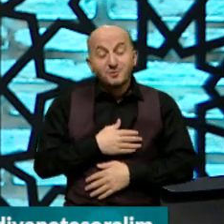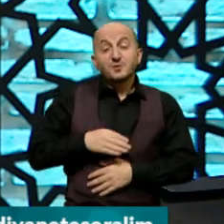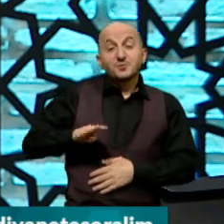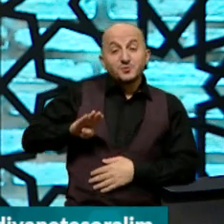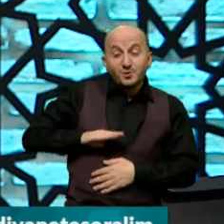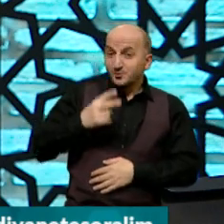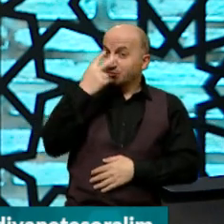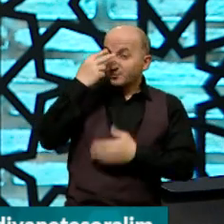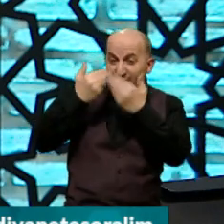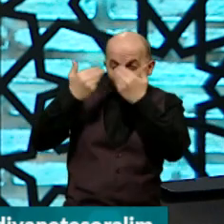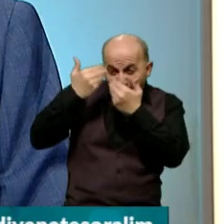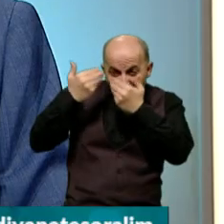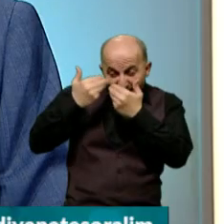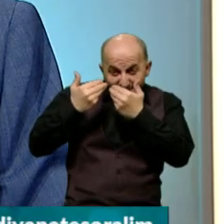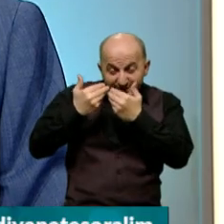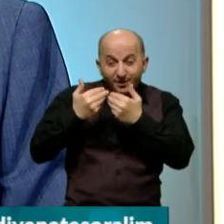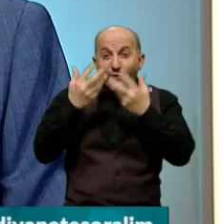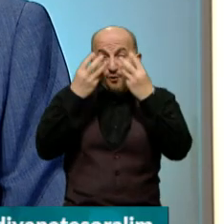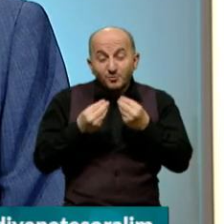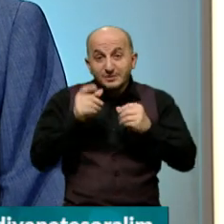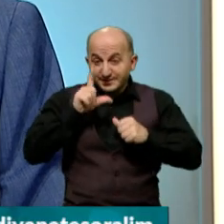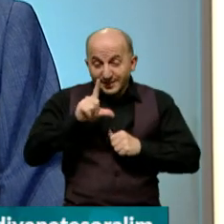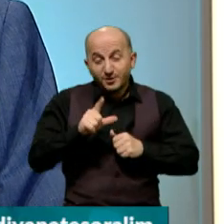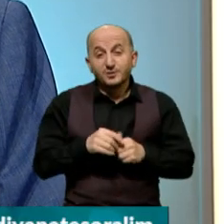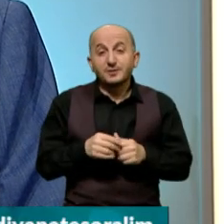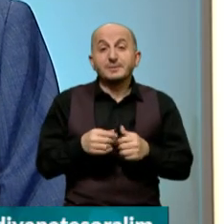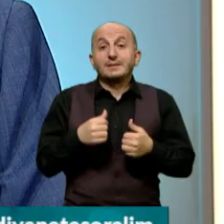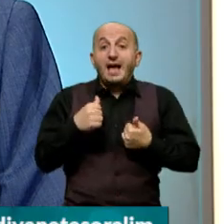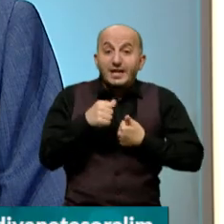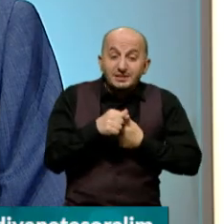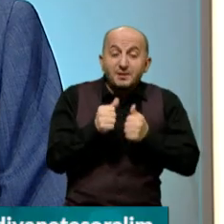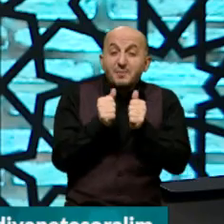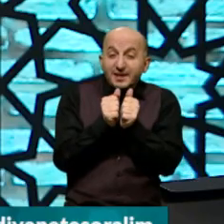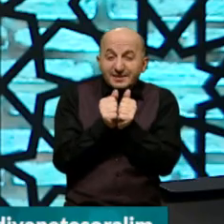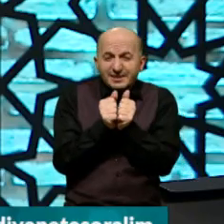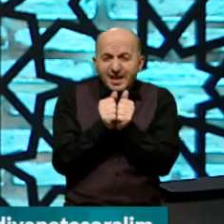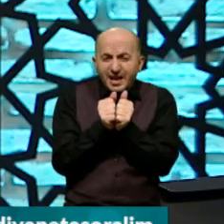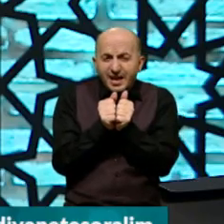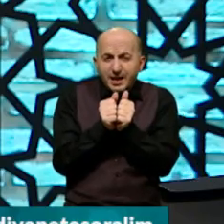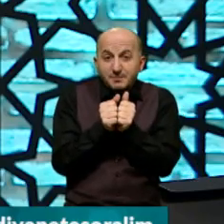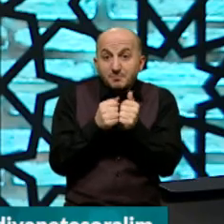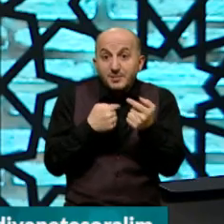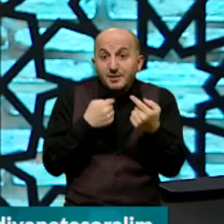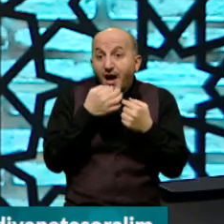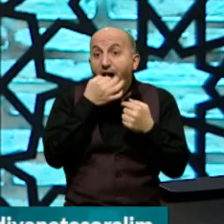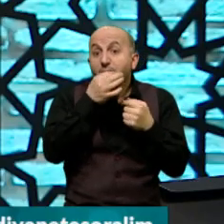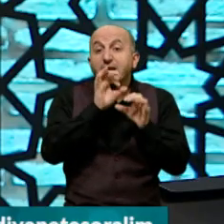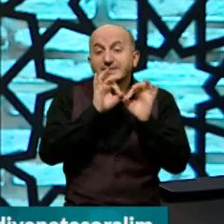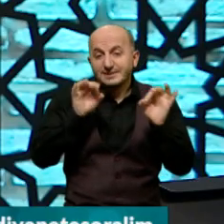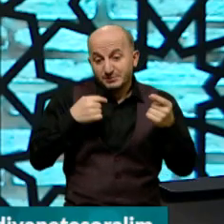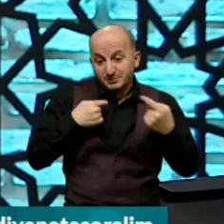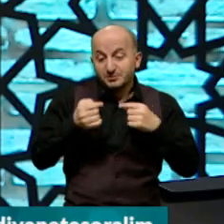çocuğumuzun gözünden bir ameliyat olması gerekiyordu. Biz de eşimle birlikte birbirimizden habersiz. Hı